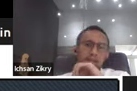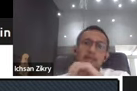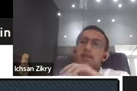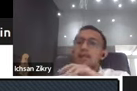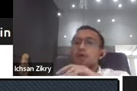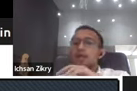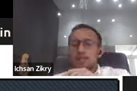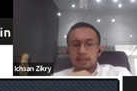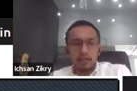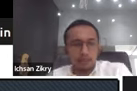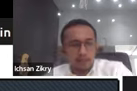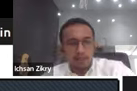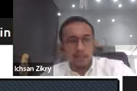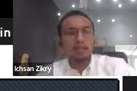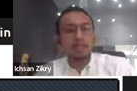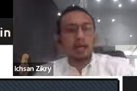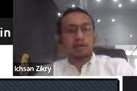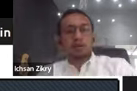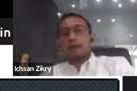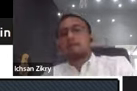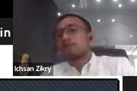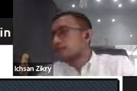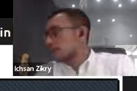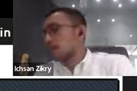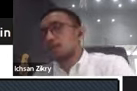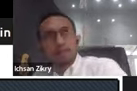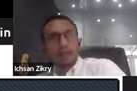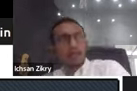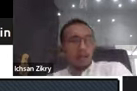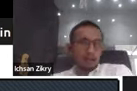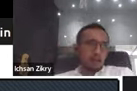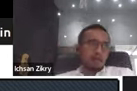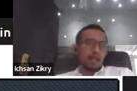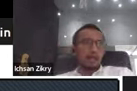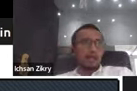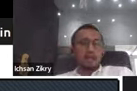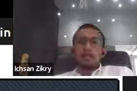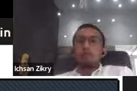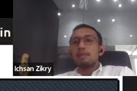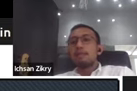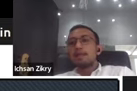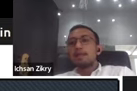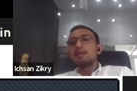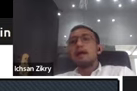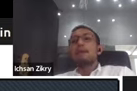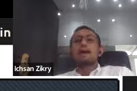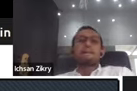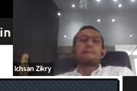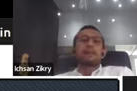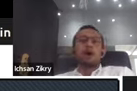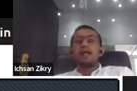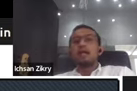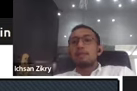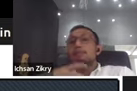lagi-lagi teman-teman nanti boleh cek. Lihat kebijakan stop and frisk di Amerika Serikat. Ini kurang lebih kebijakannya